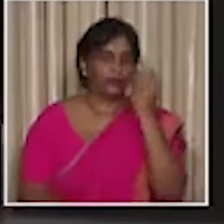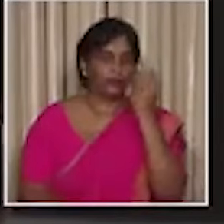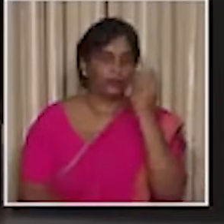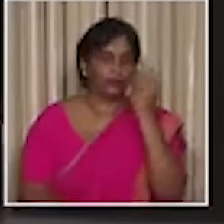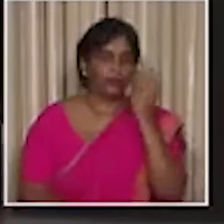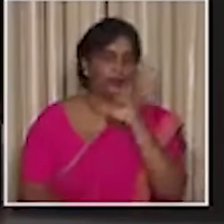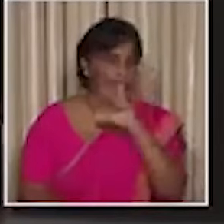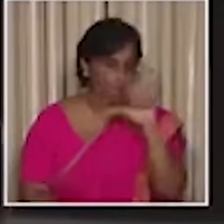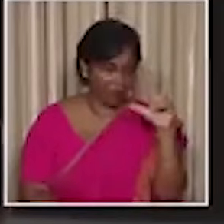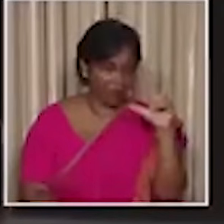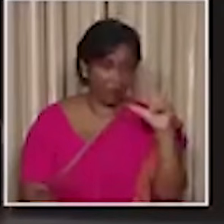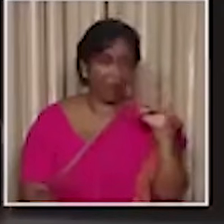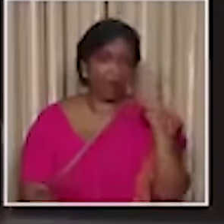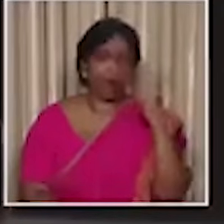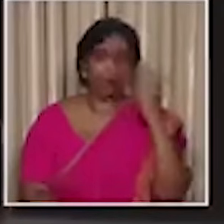2018